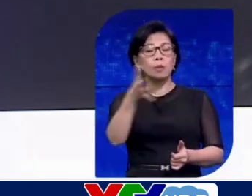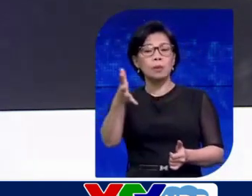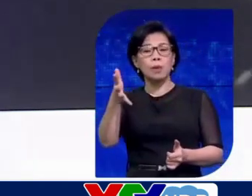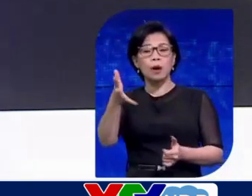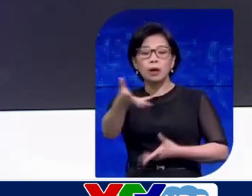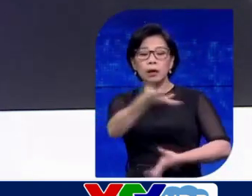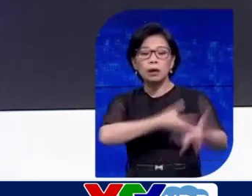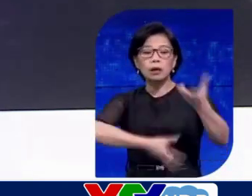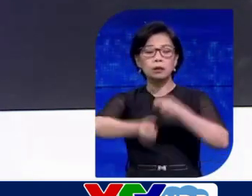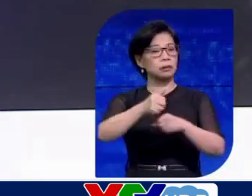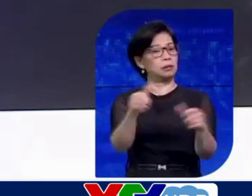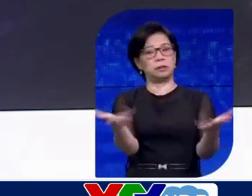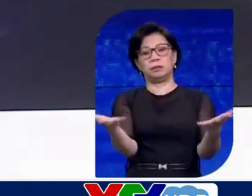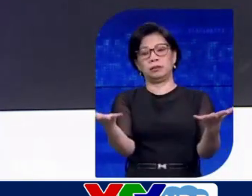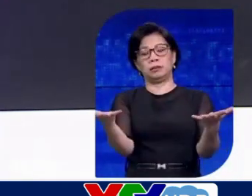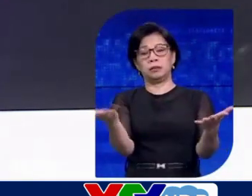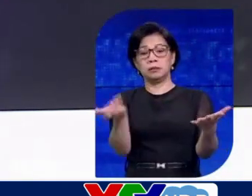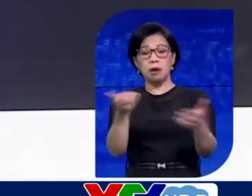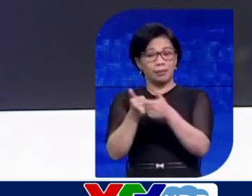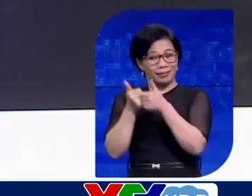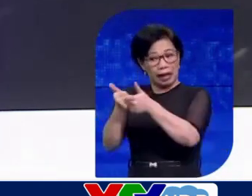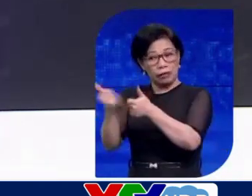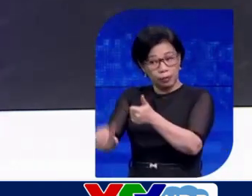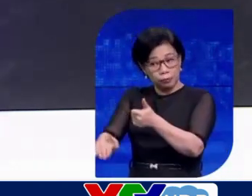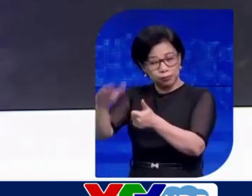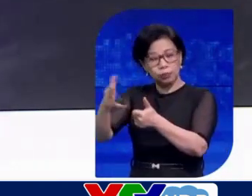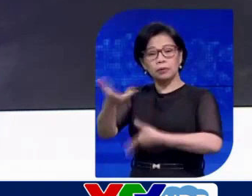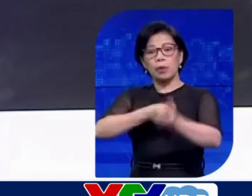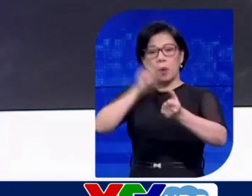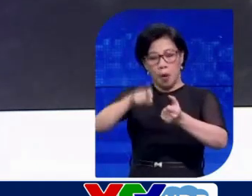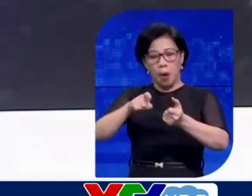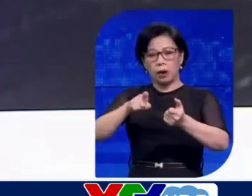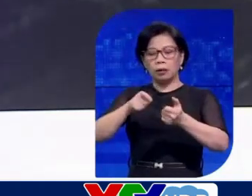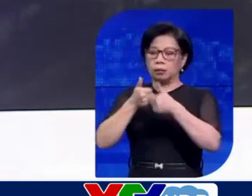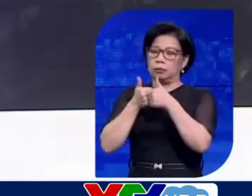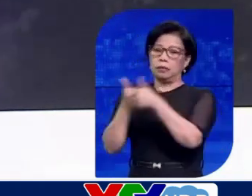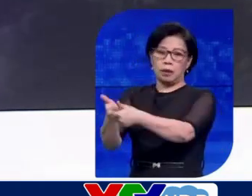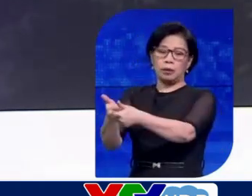thủy sản phụ thuộc vào con nước đang trở nên bấp bênh hơn bao giờ hết.